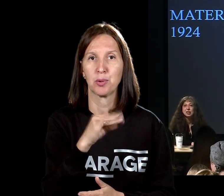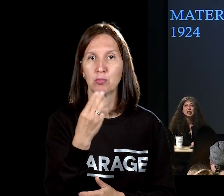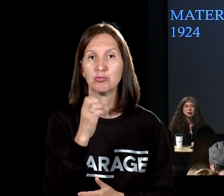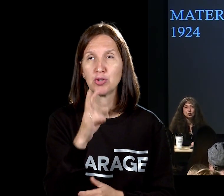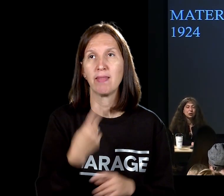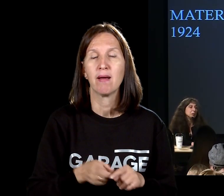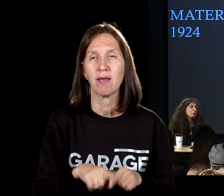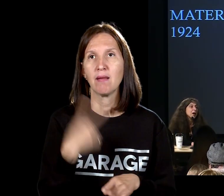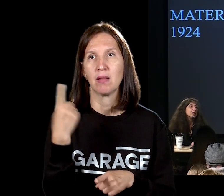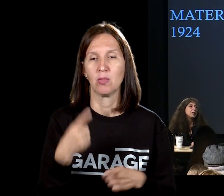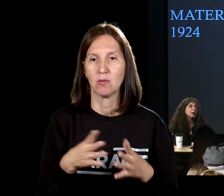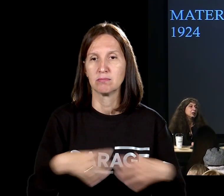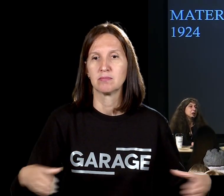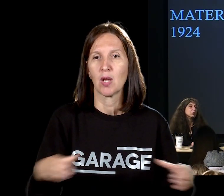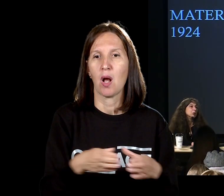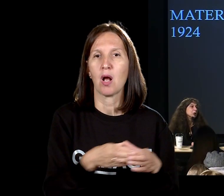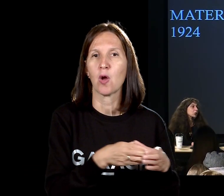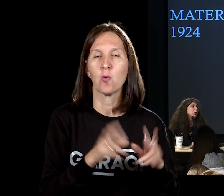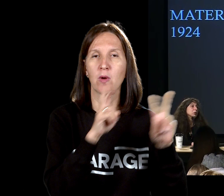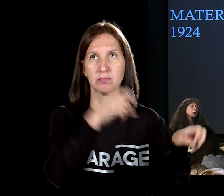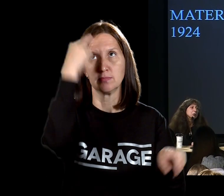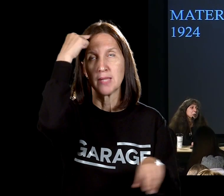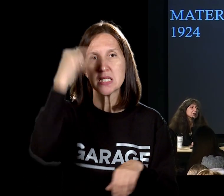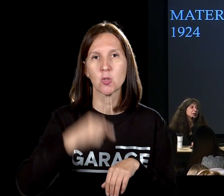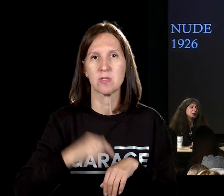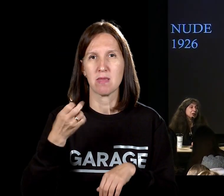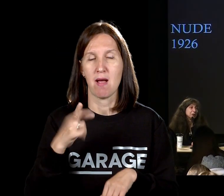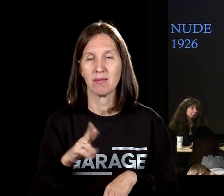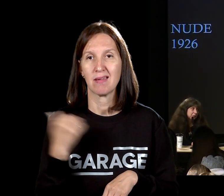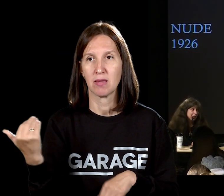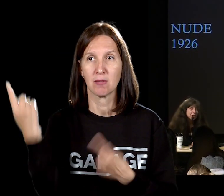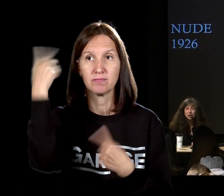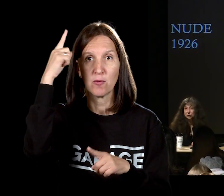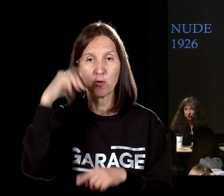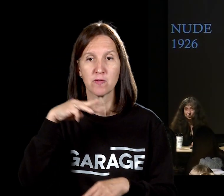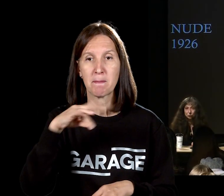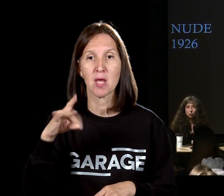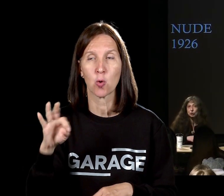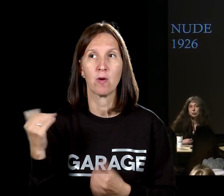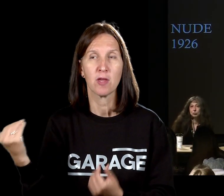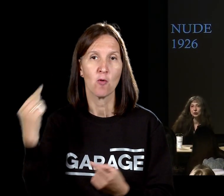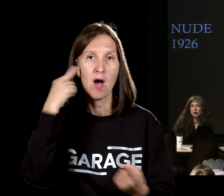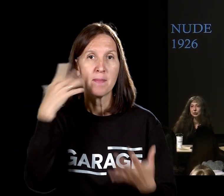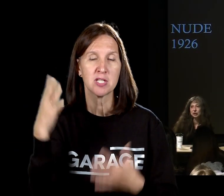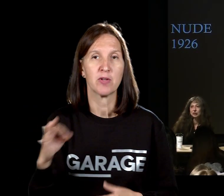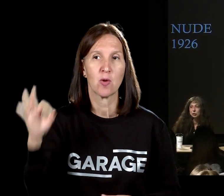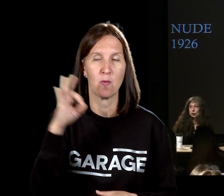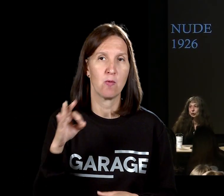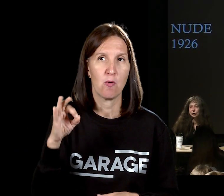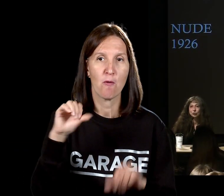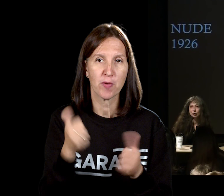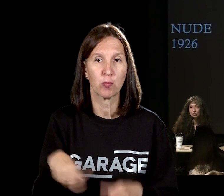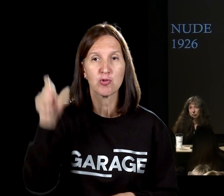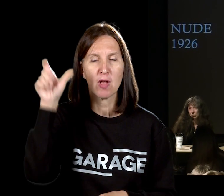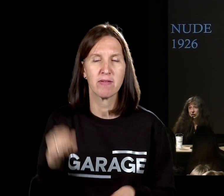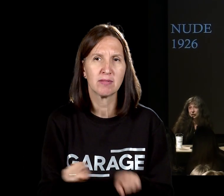сознания, да, тем более, как бы. И работа Миро, его представление человеческой фигуры очень напоминают, естественно,